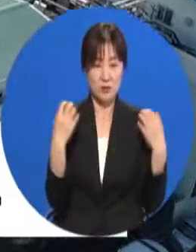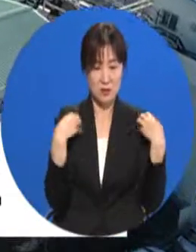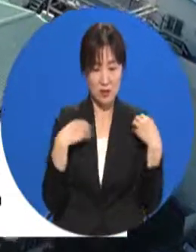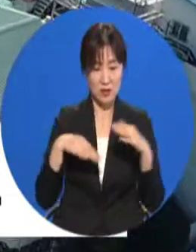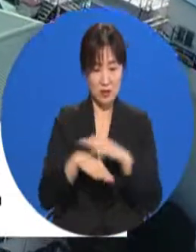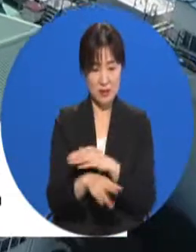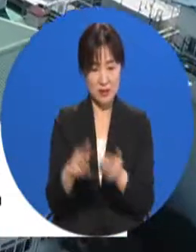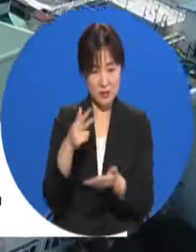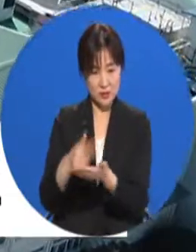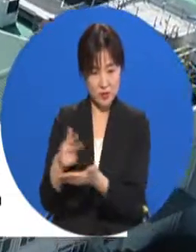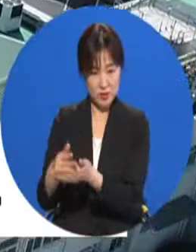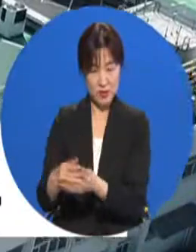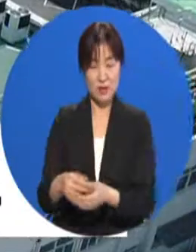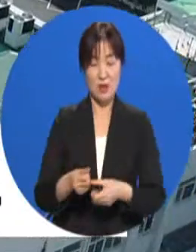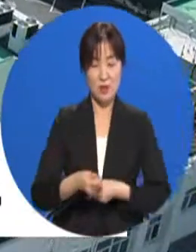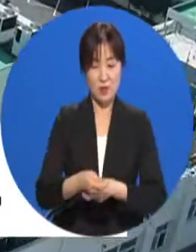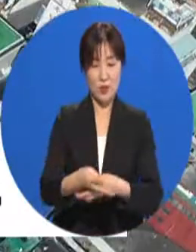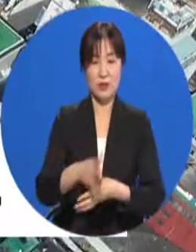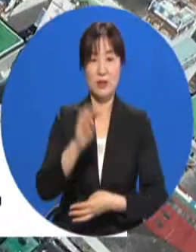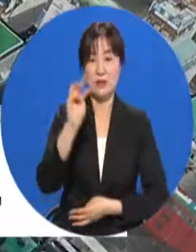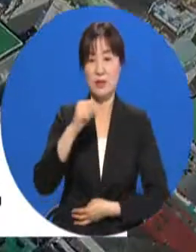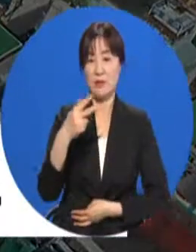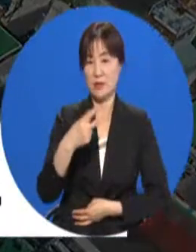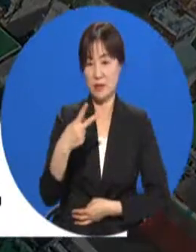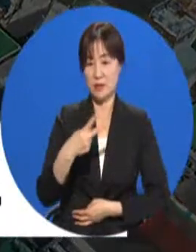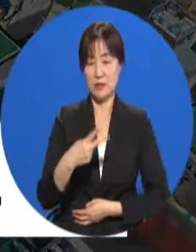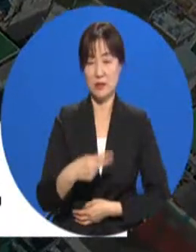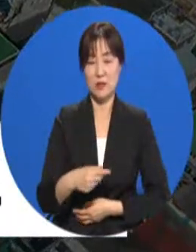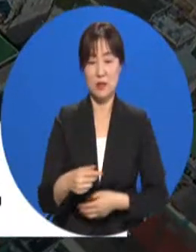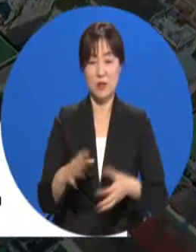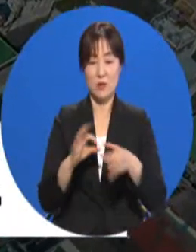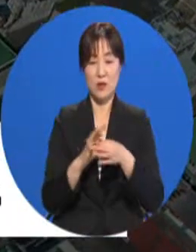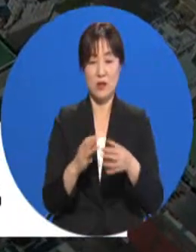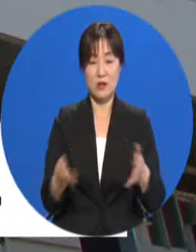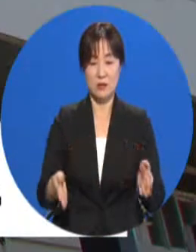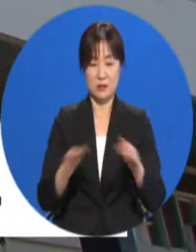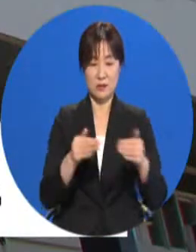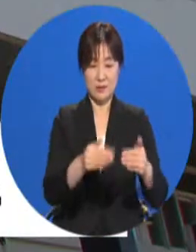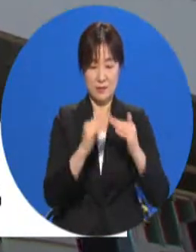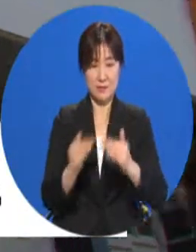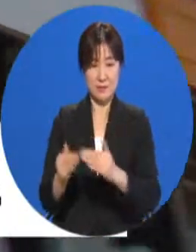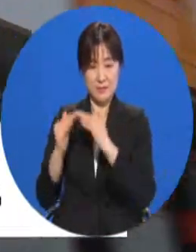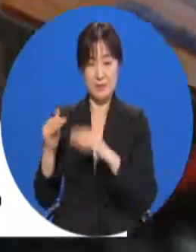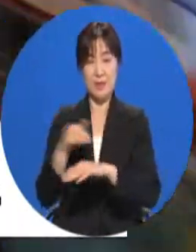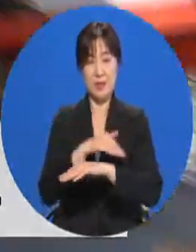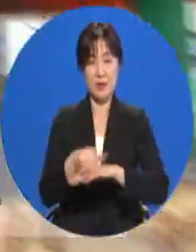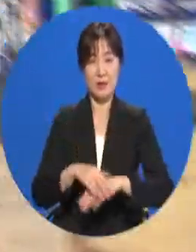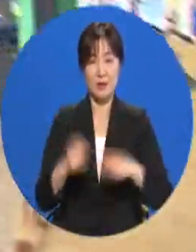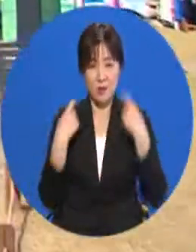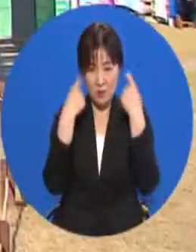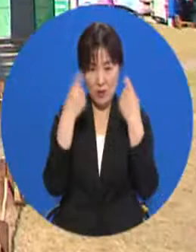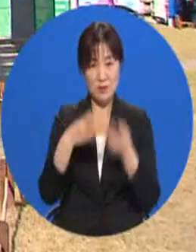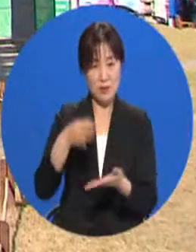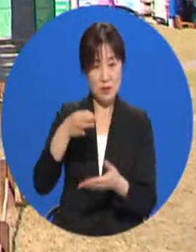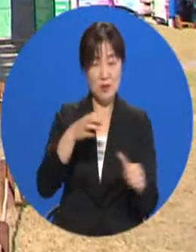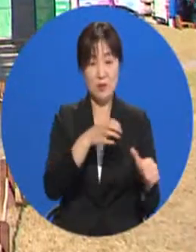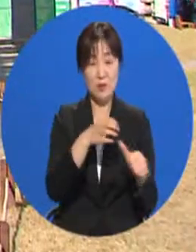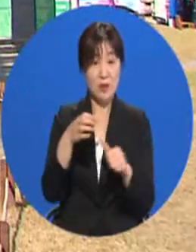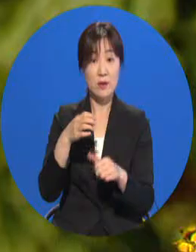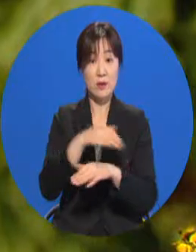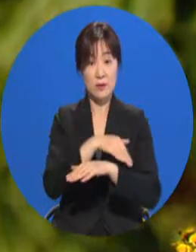포함해 연면적 4만 7천 제곱미터의 관련 시설이 들어섭니다. 신청사는 관광 자원으로도 활용될